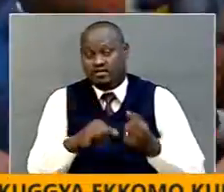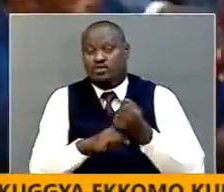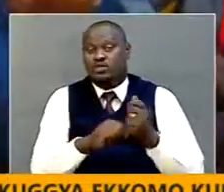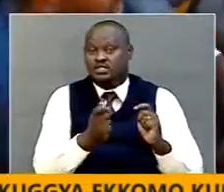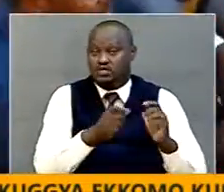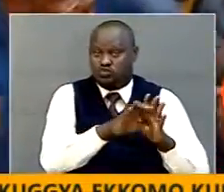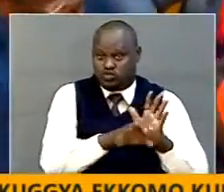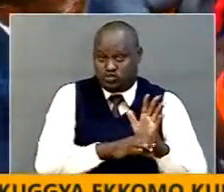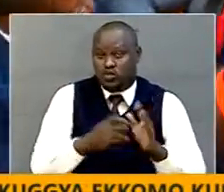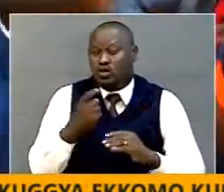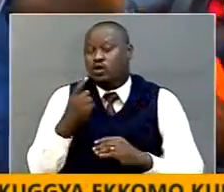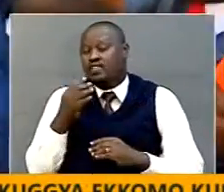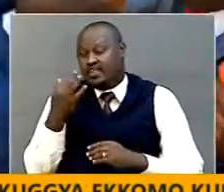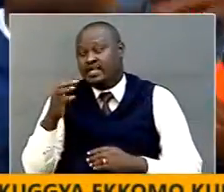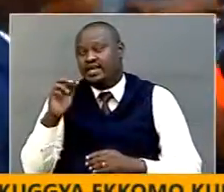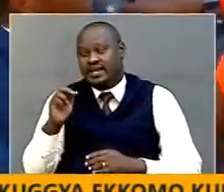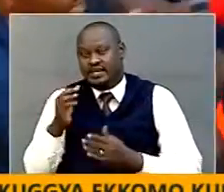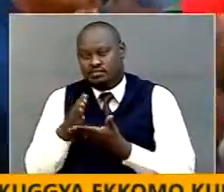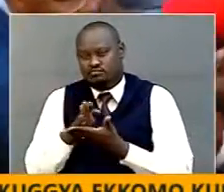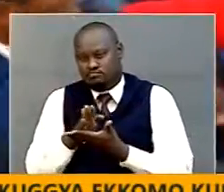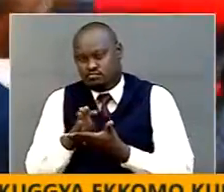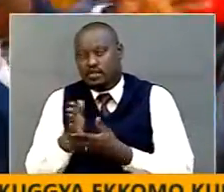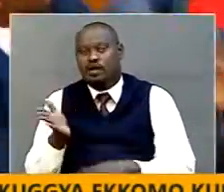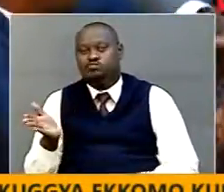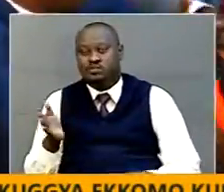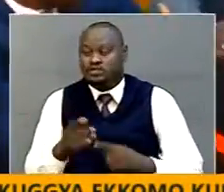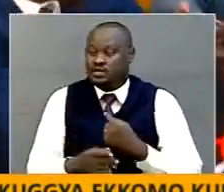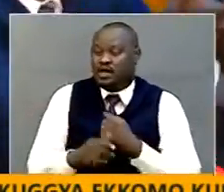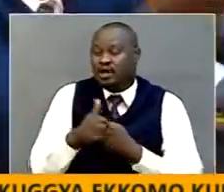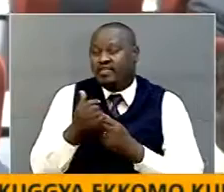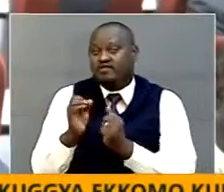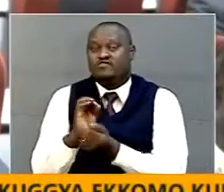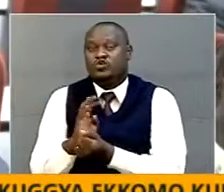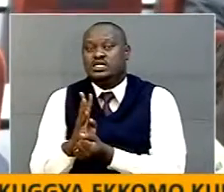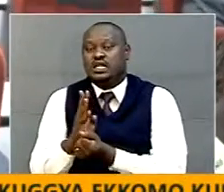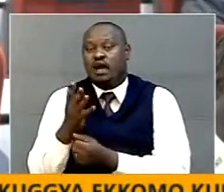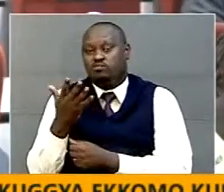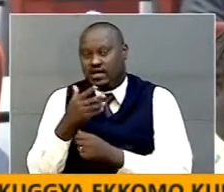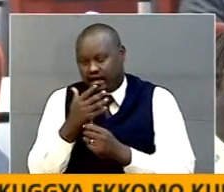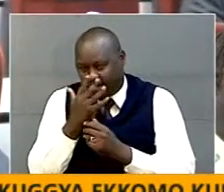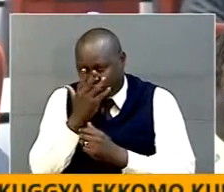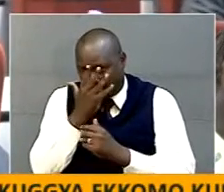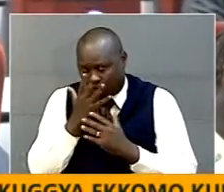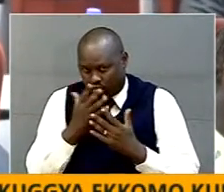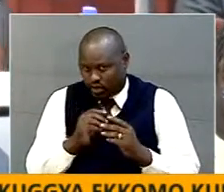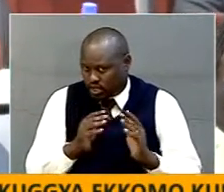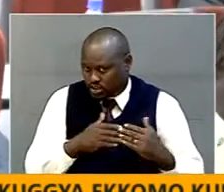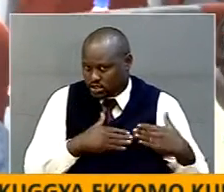bajiwakanya ata 38 tebannasalawo wakyaliwo abalala 14 abakyakiswaliro okuwagira naye